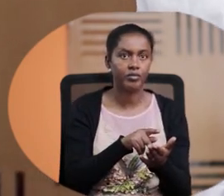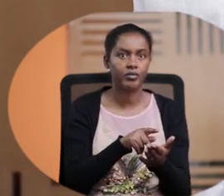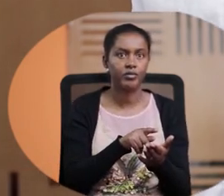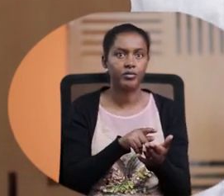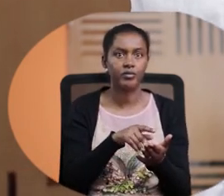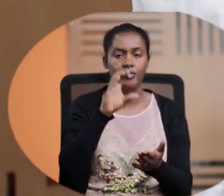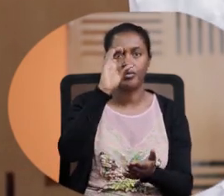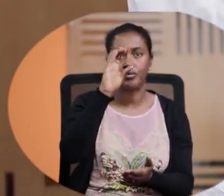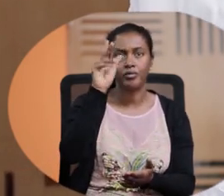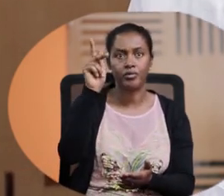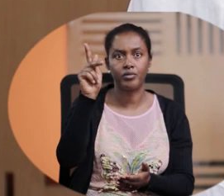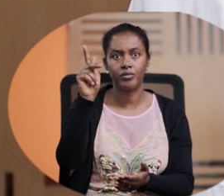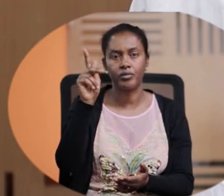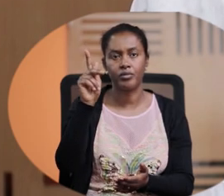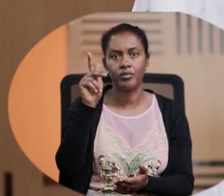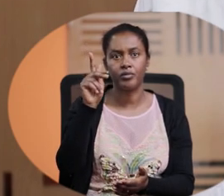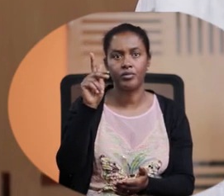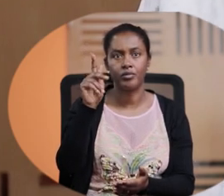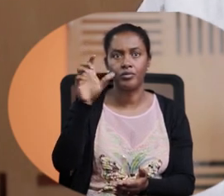ck ya jennani